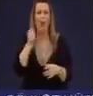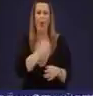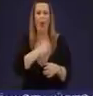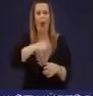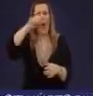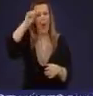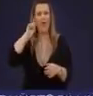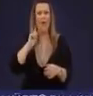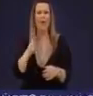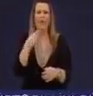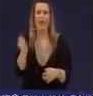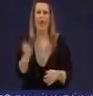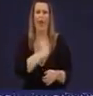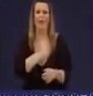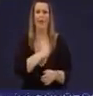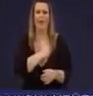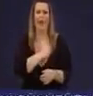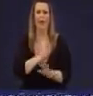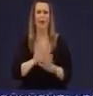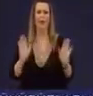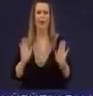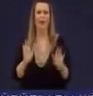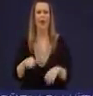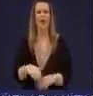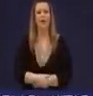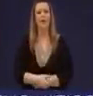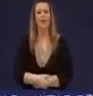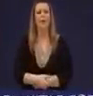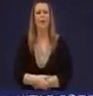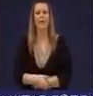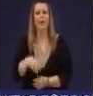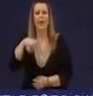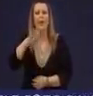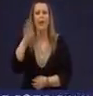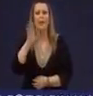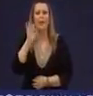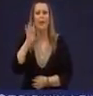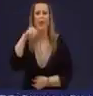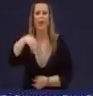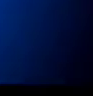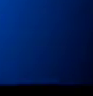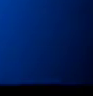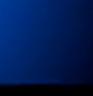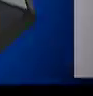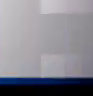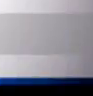Azərbaycan əskəridir. Vüsal Qaraca, Elşad Məmmədov, Lider TV.